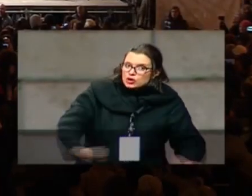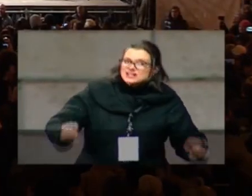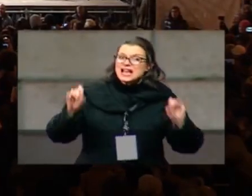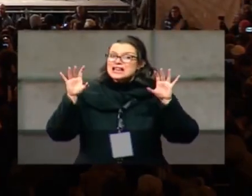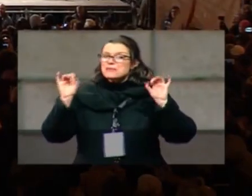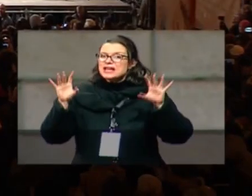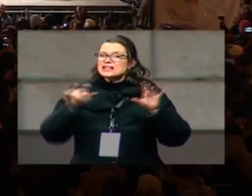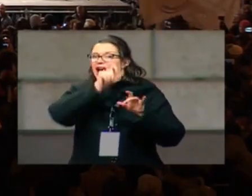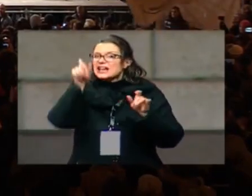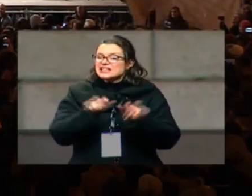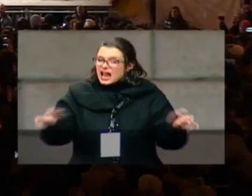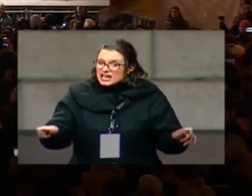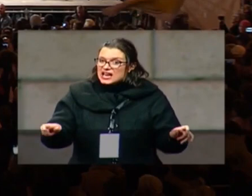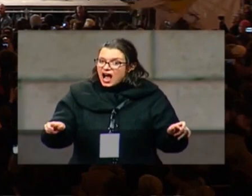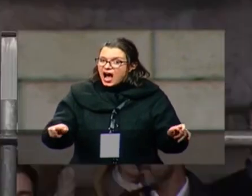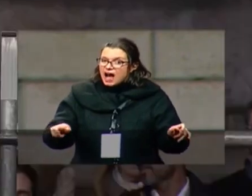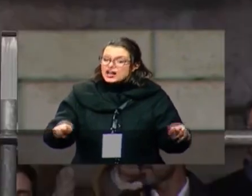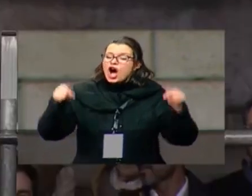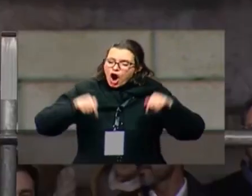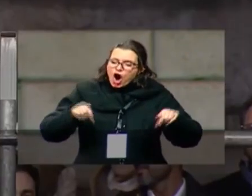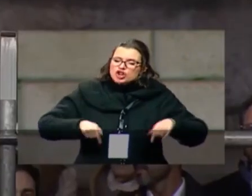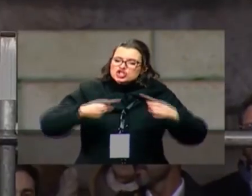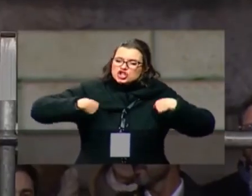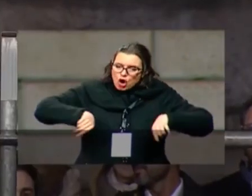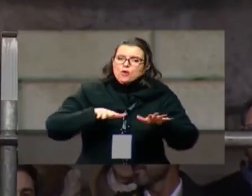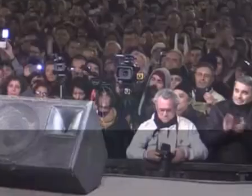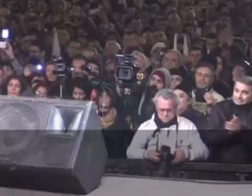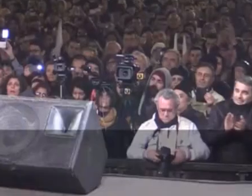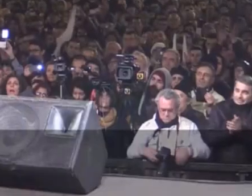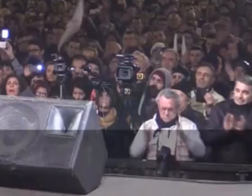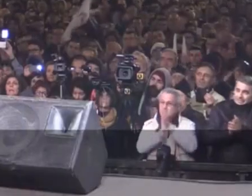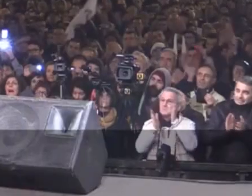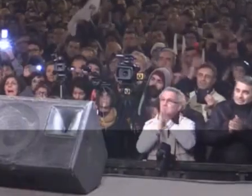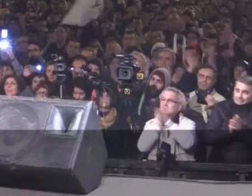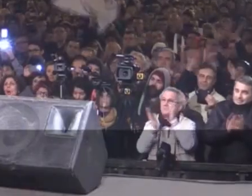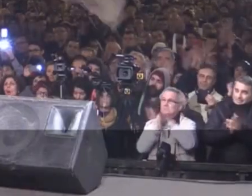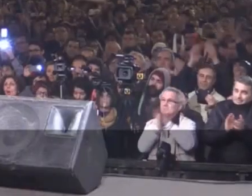paese saremo noi oggi al governare le macerie di questo